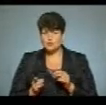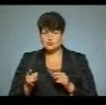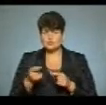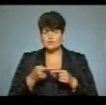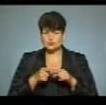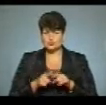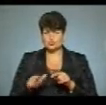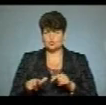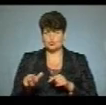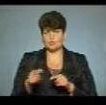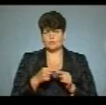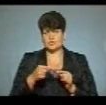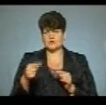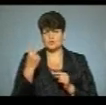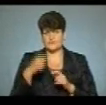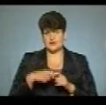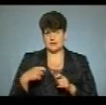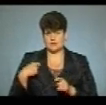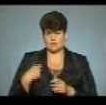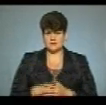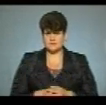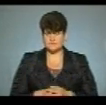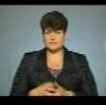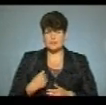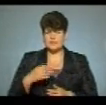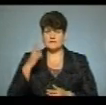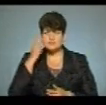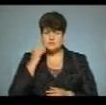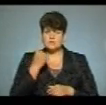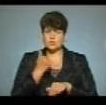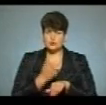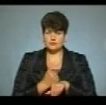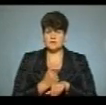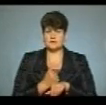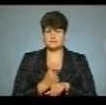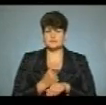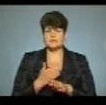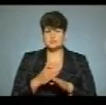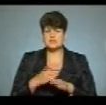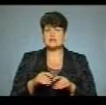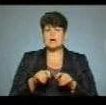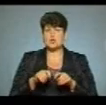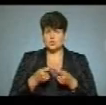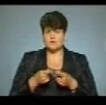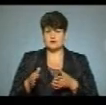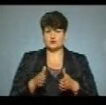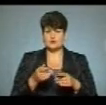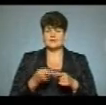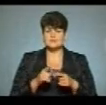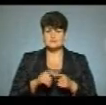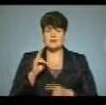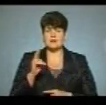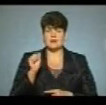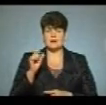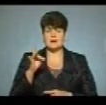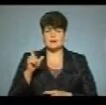технологічну дорогу протяжністю 2 кілометри. Ми вважаємо, що основна доля руйнування цієї дороги належить кар'єру,